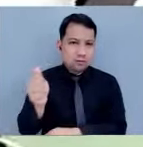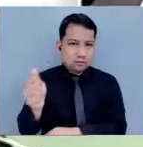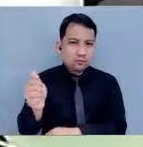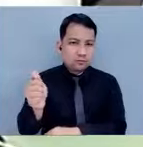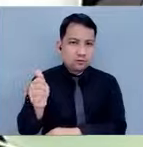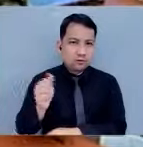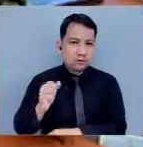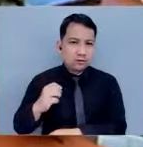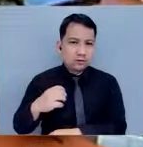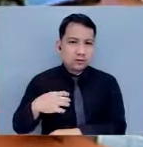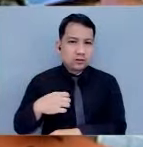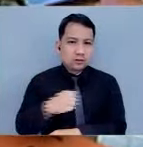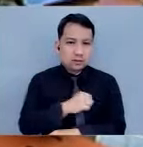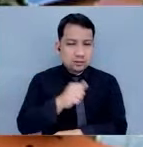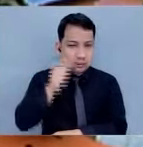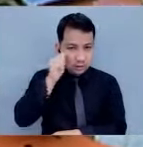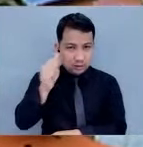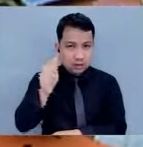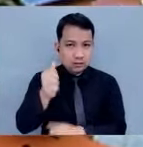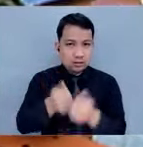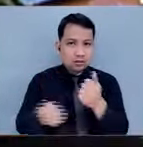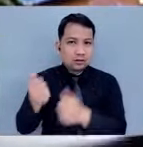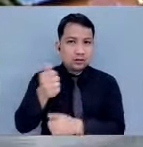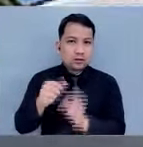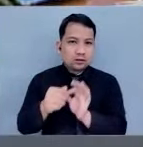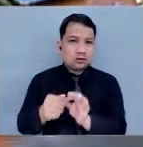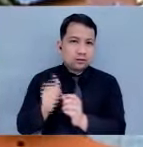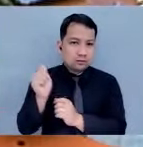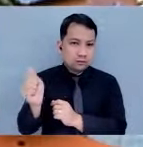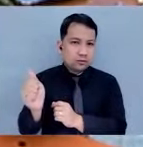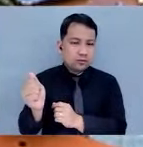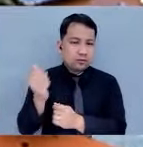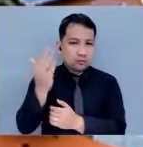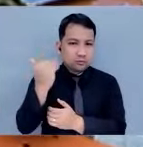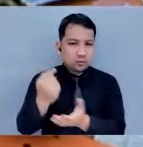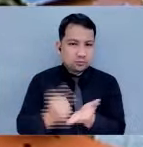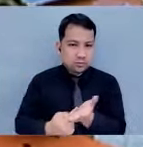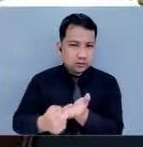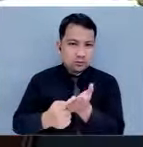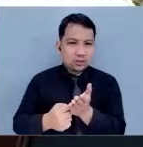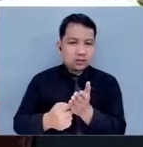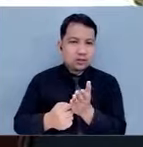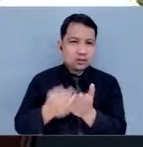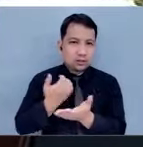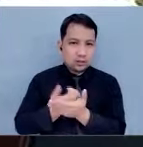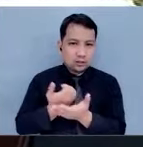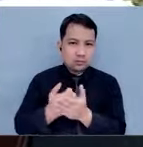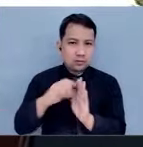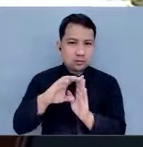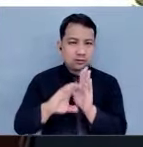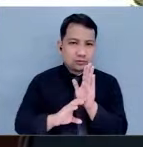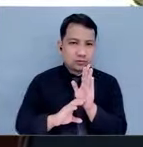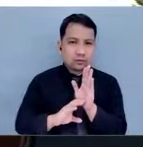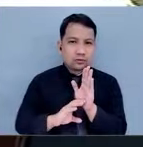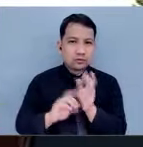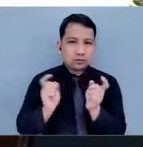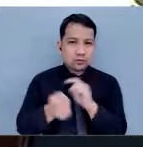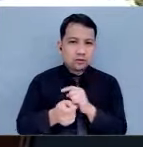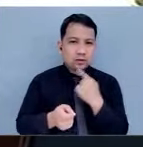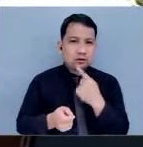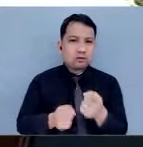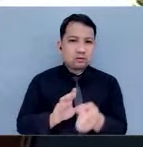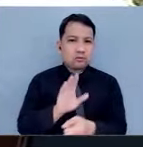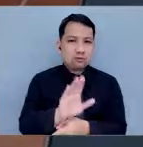angara na siyang subcommittee Chairman ang deadline sa pagtalakay sa Economic Chacha Wala pa namang pahayag si angara tungkol